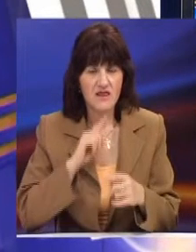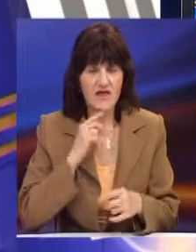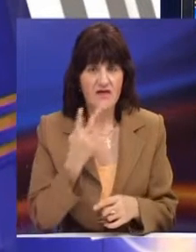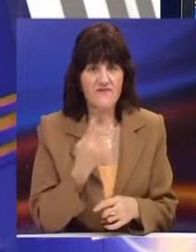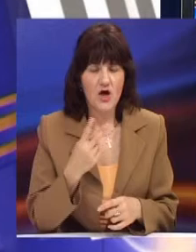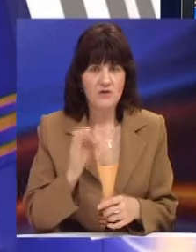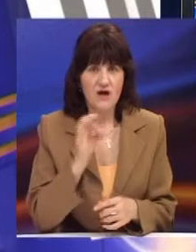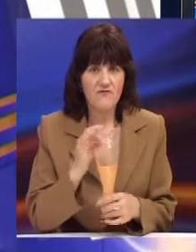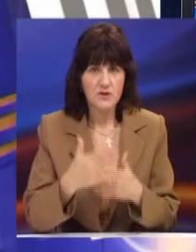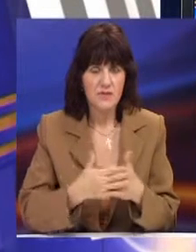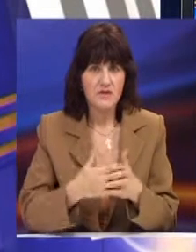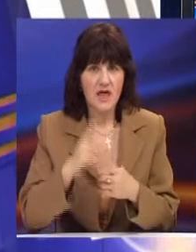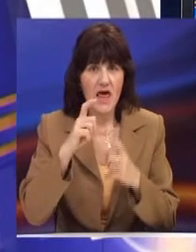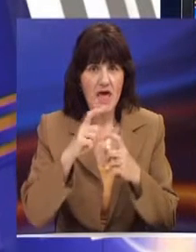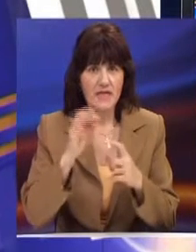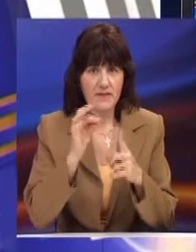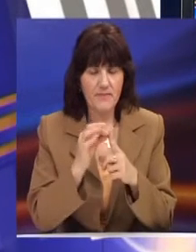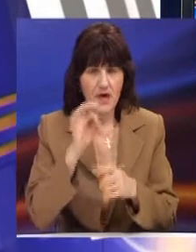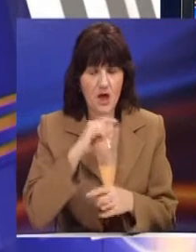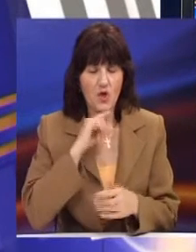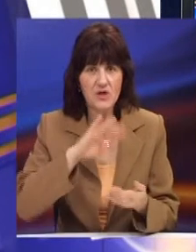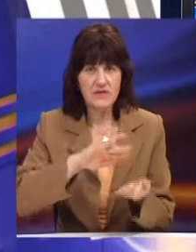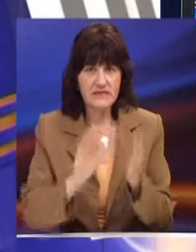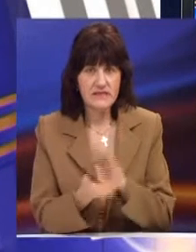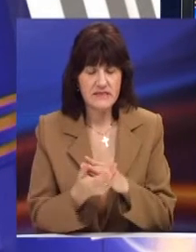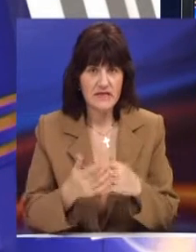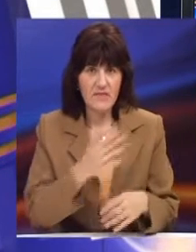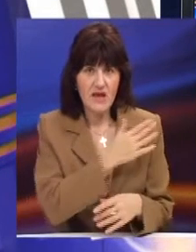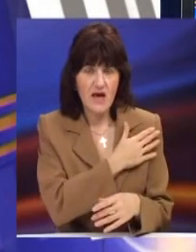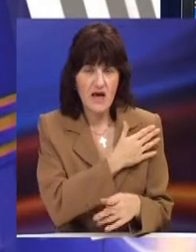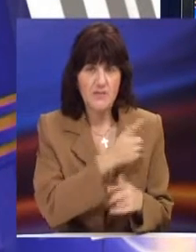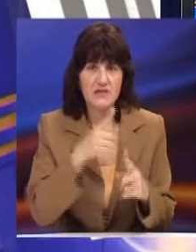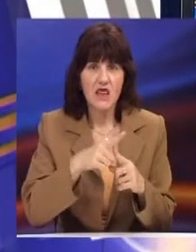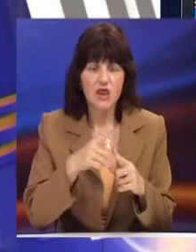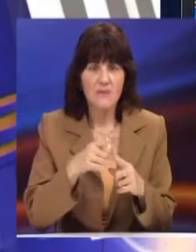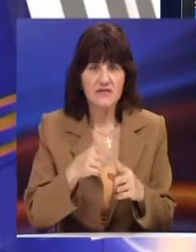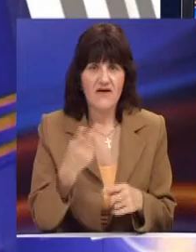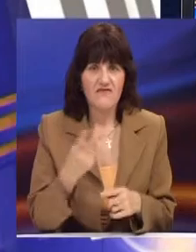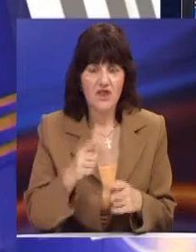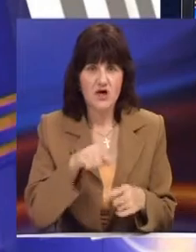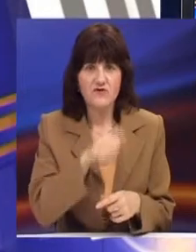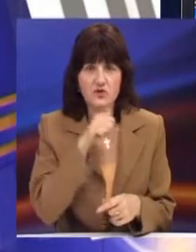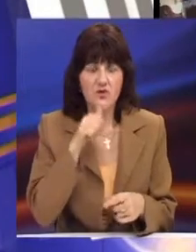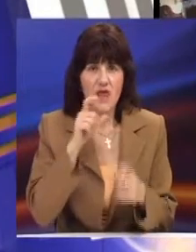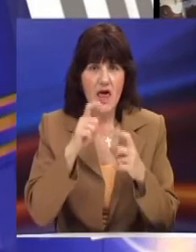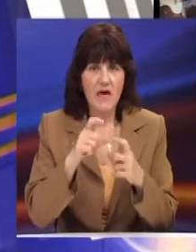Vjekoslavu Ostrogoncu ispred SPO-a, dok je za zamenika gradonačelnika izabran Tomislav Veljković, kadar